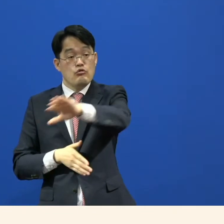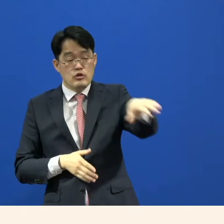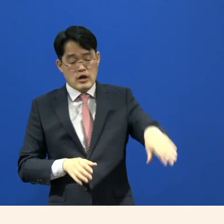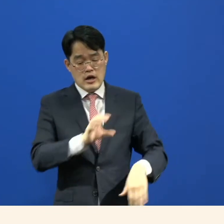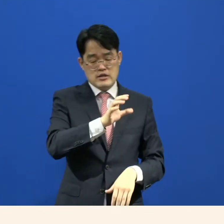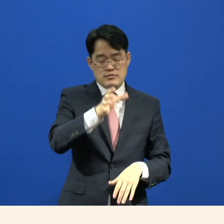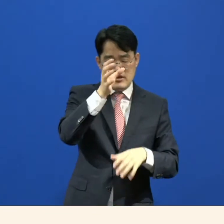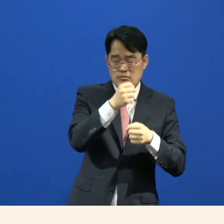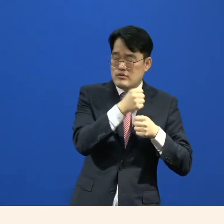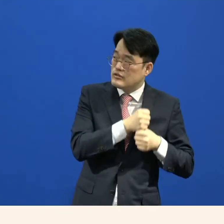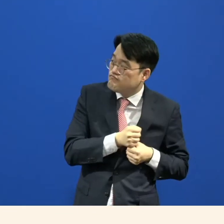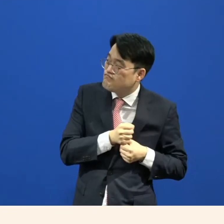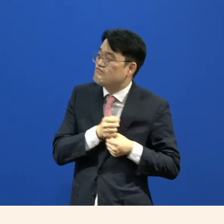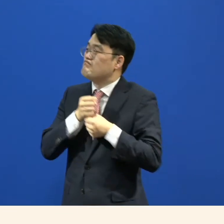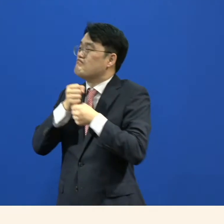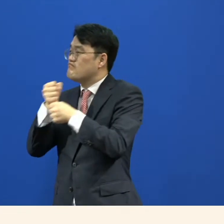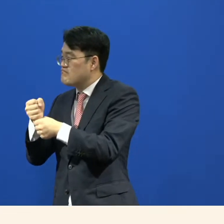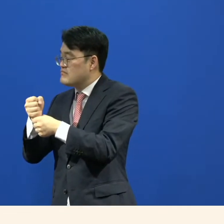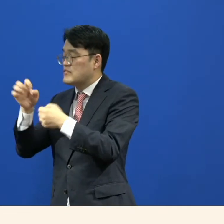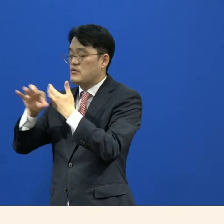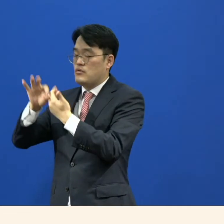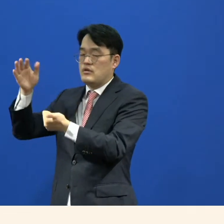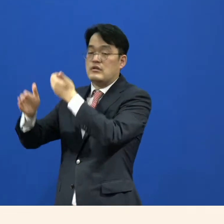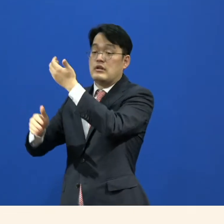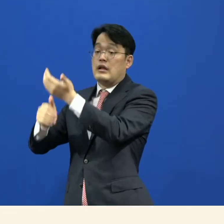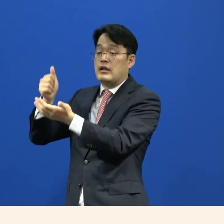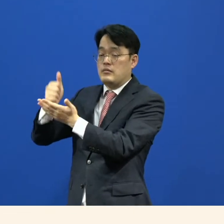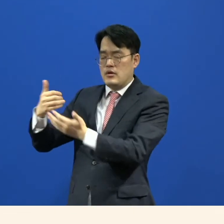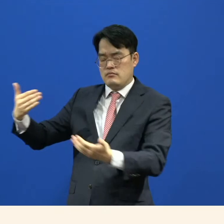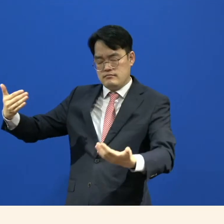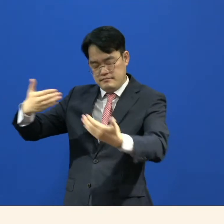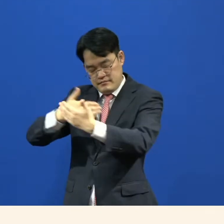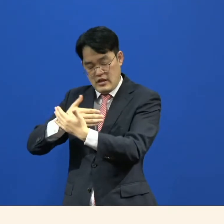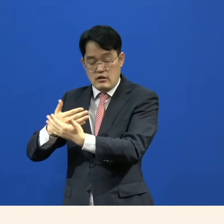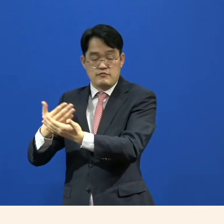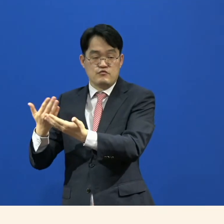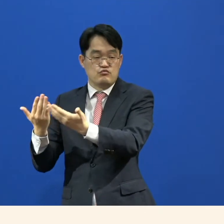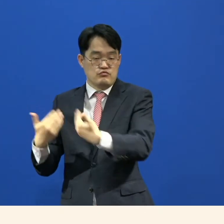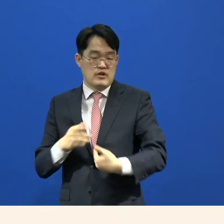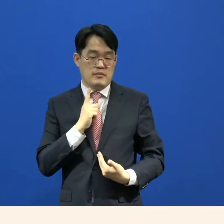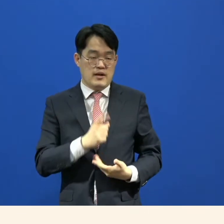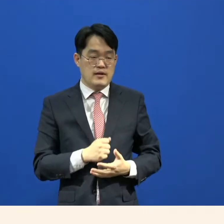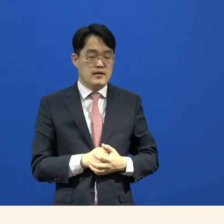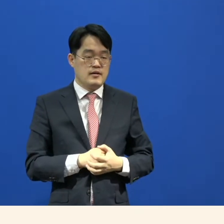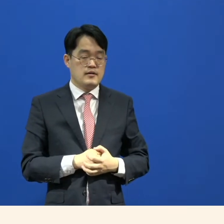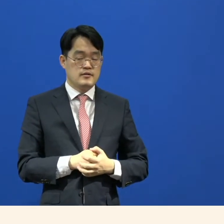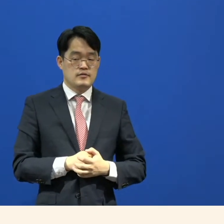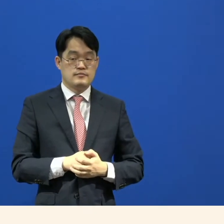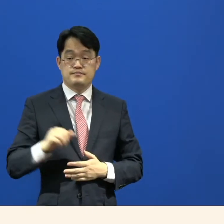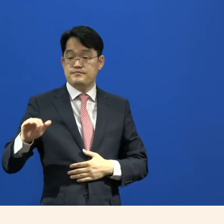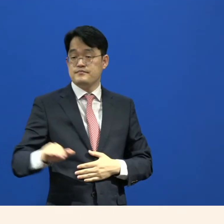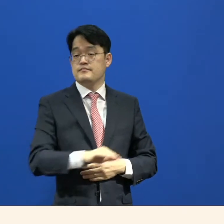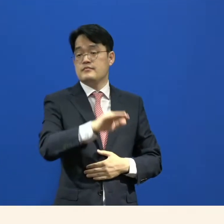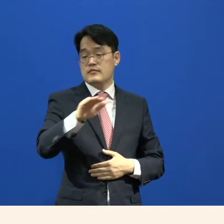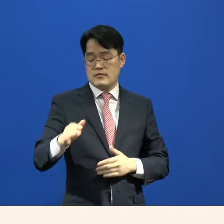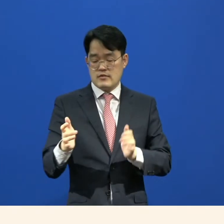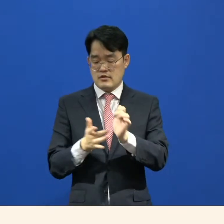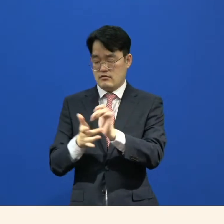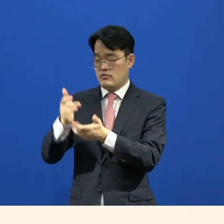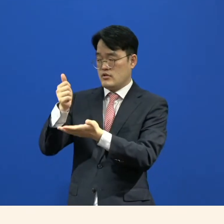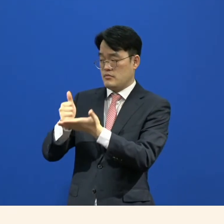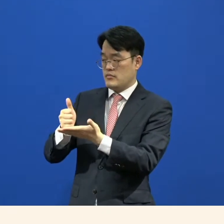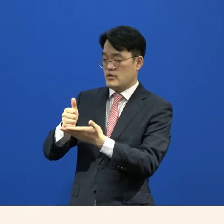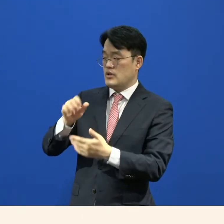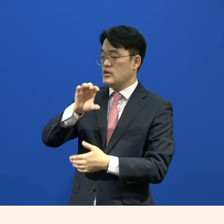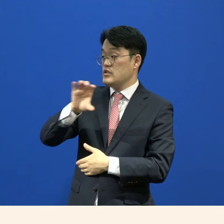그것을 위해 아들이 죽으셨는데 예수의 십자가를 우리가 붙드는데 하나님 우리를 어떻게 심판할 수가 있겠습니까?